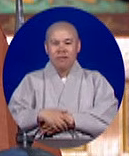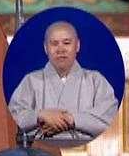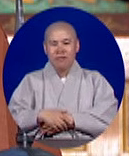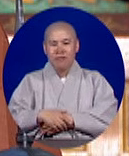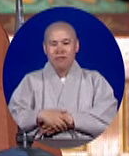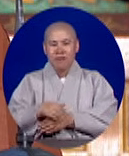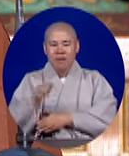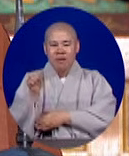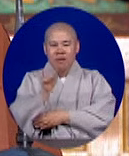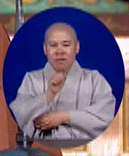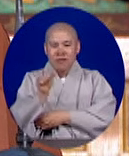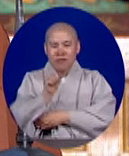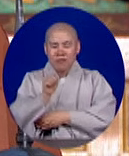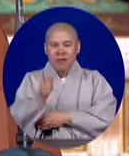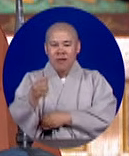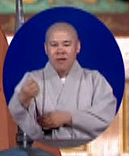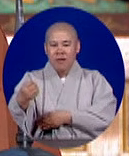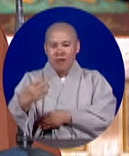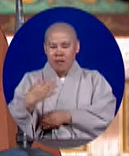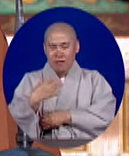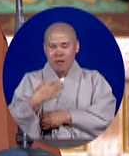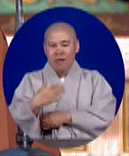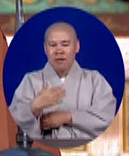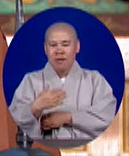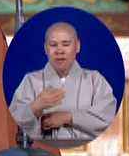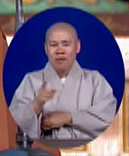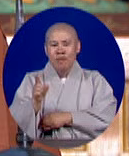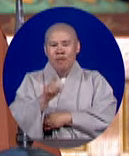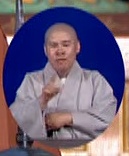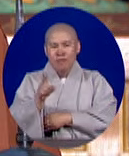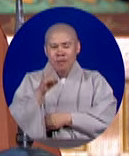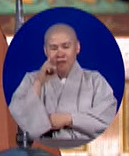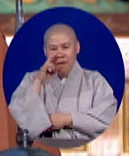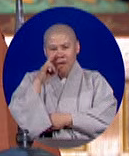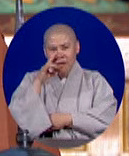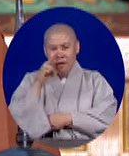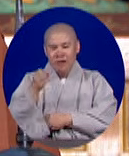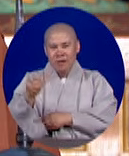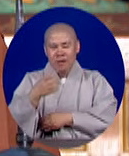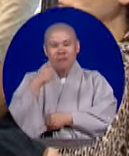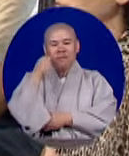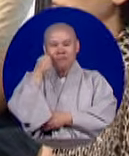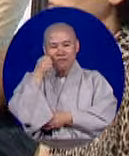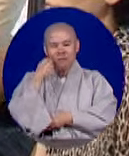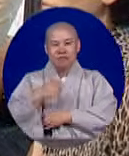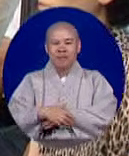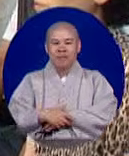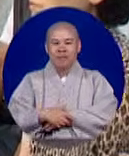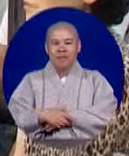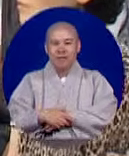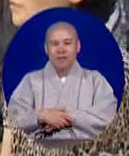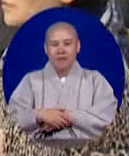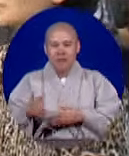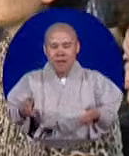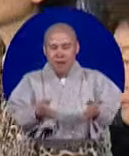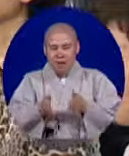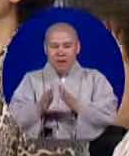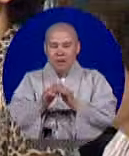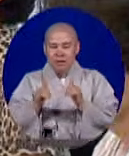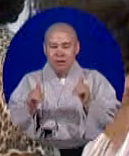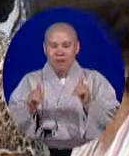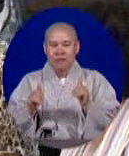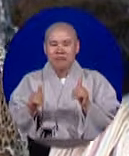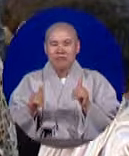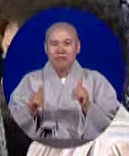그러니까 운전수 양반이 뭐라고 대답을 했겠어요. 대답할 수가 없지. 길 가는